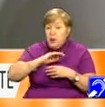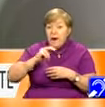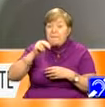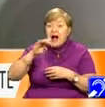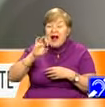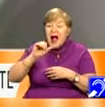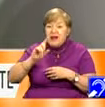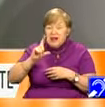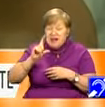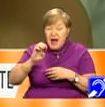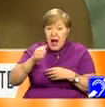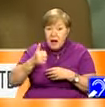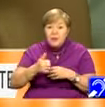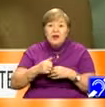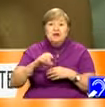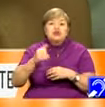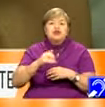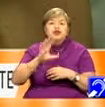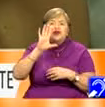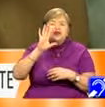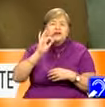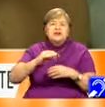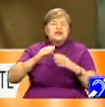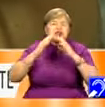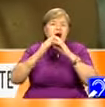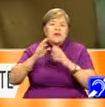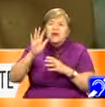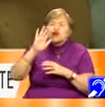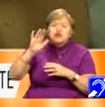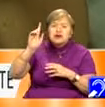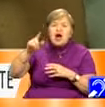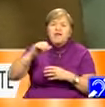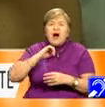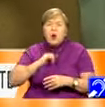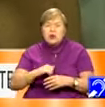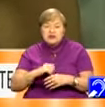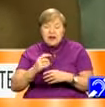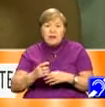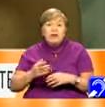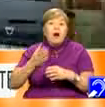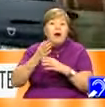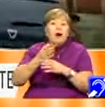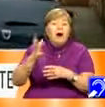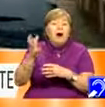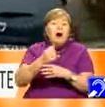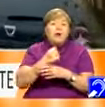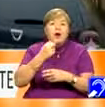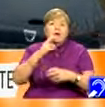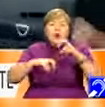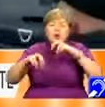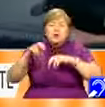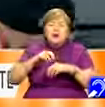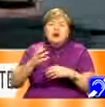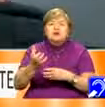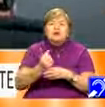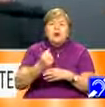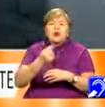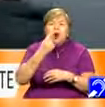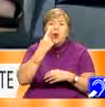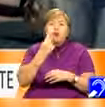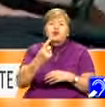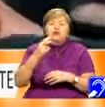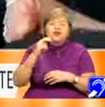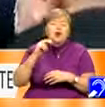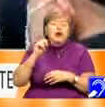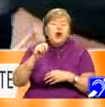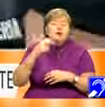dar și la cele 50 de locuințe din județele Suceava, Ceava și Constanța, au fost ridicate printre altele 192.000 de lei